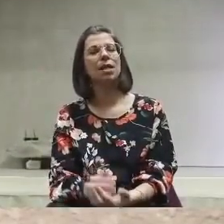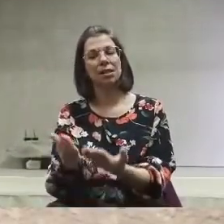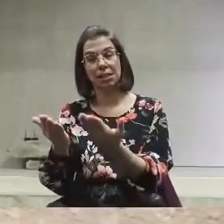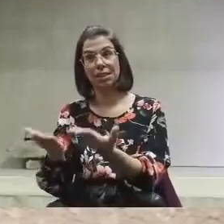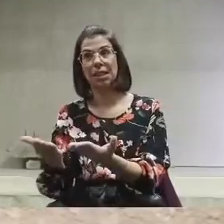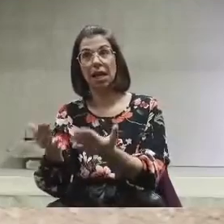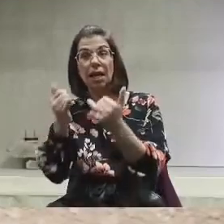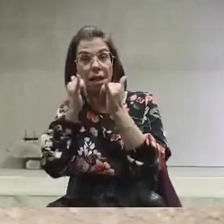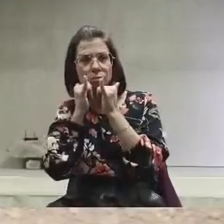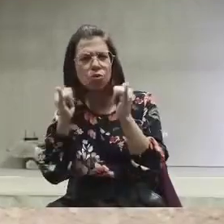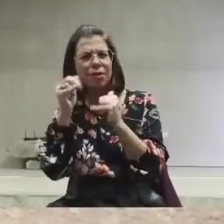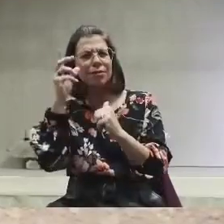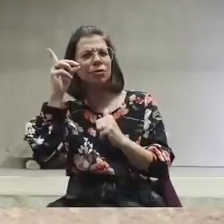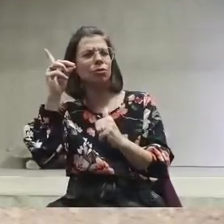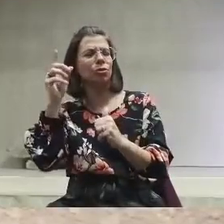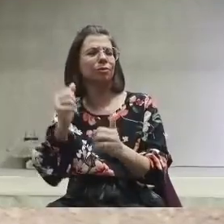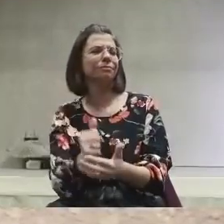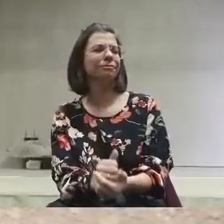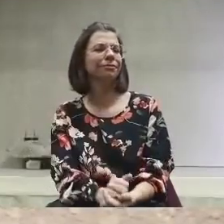Dieu.